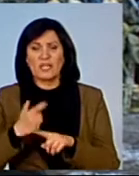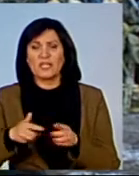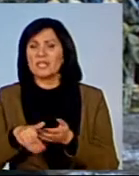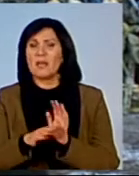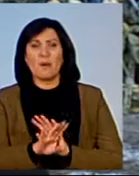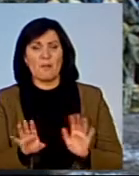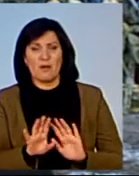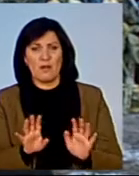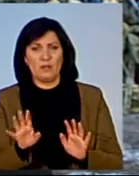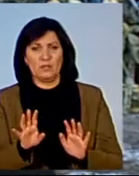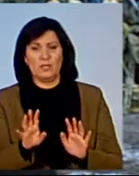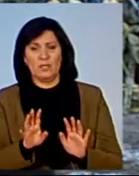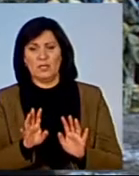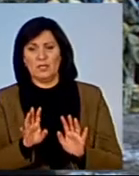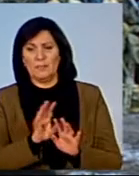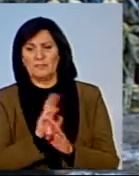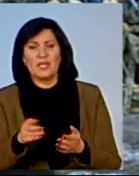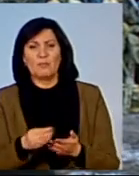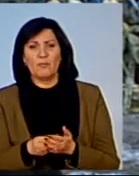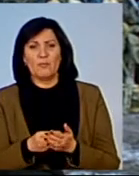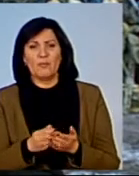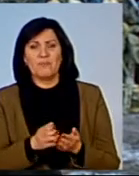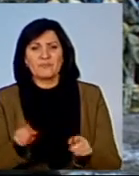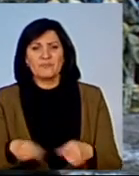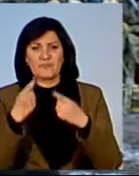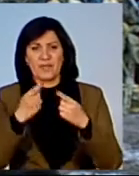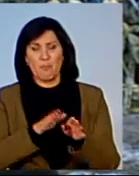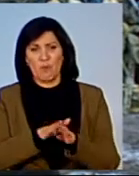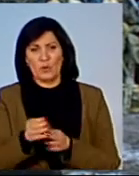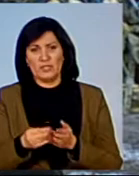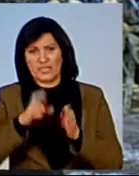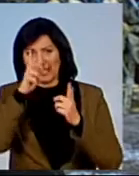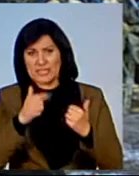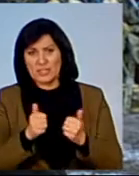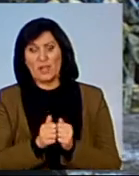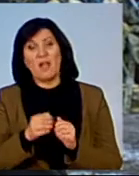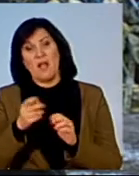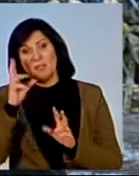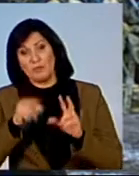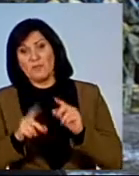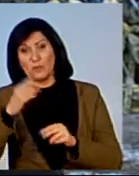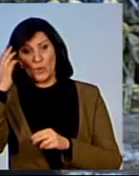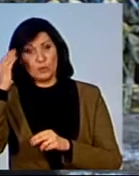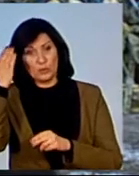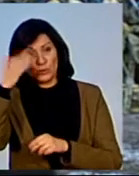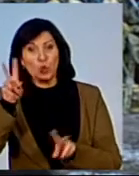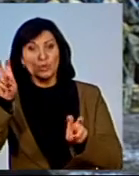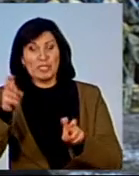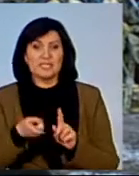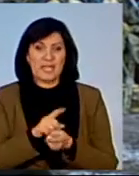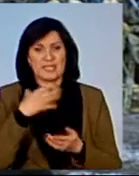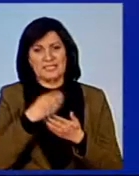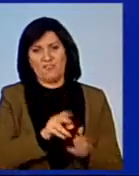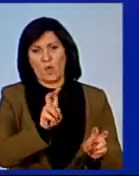допомагают узникнению полноценной державы. Ну, сподіваюся, что все-таки чужий стане своим, певно, так, такий посыл в этой